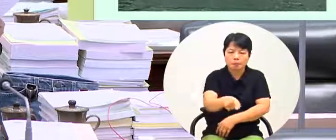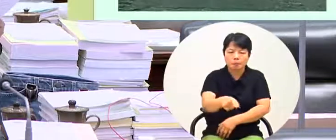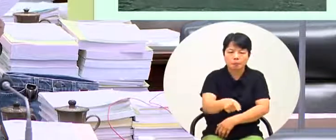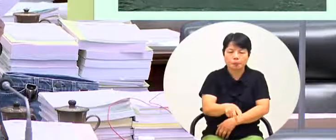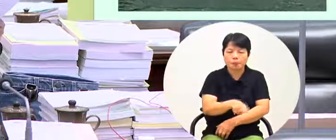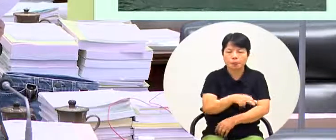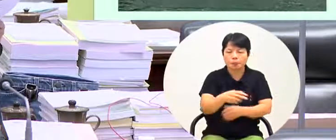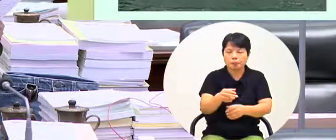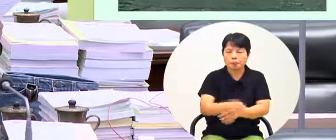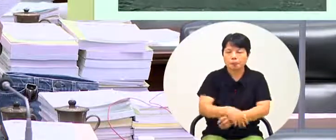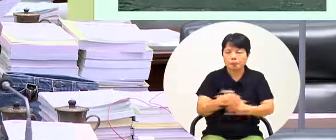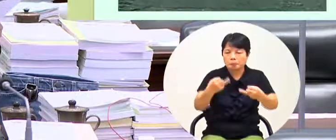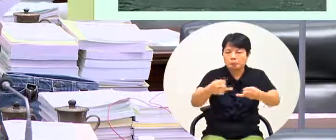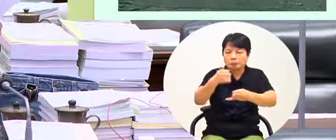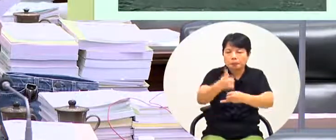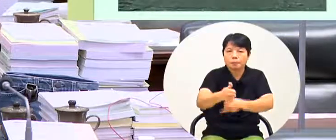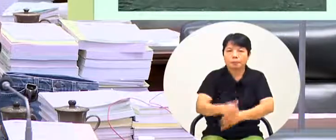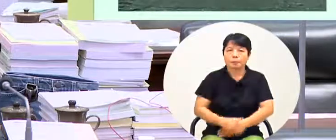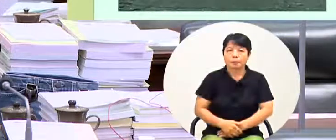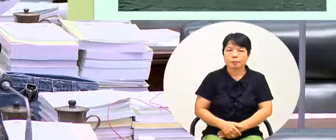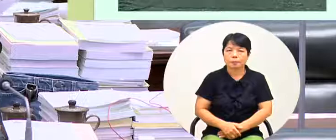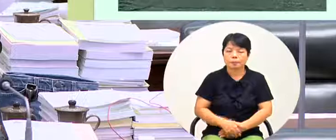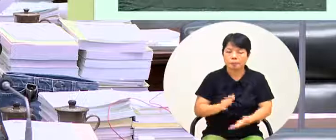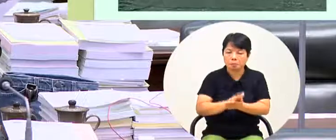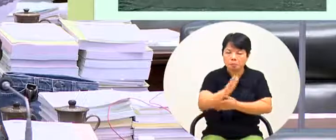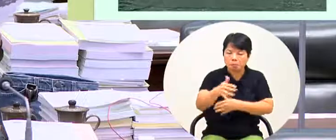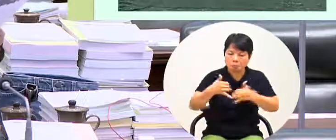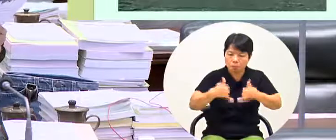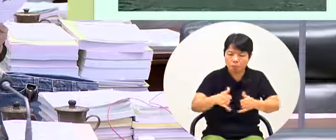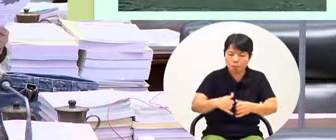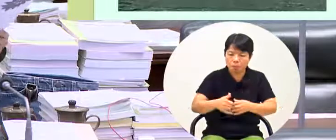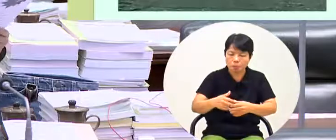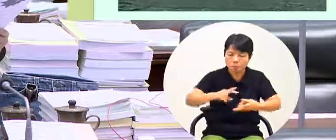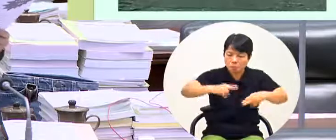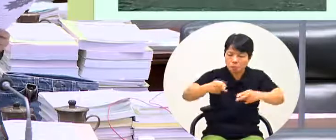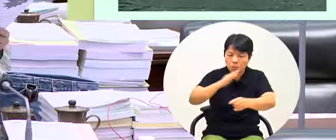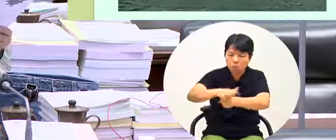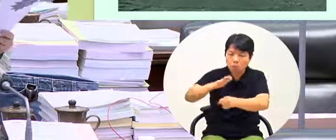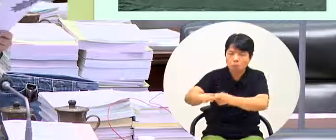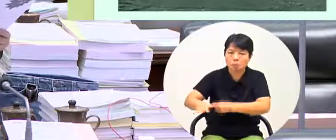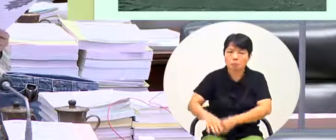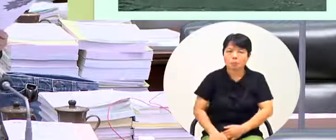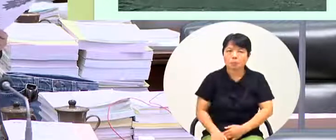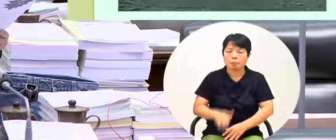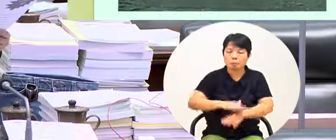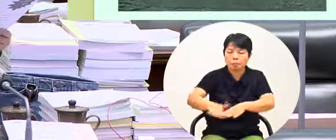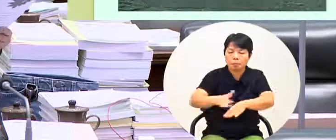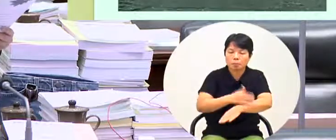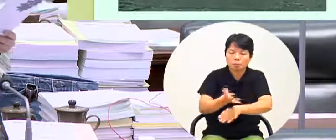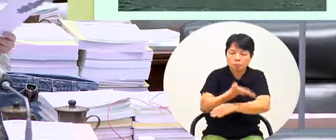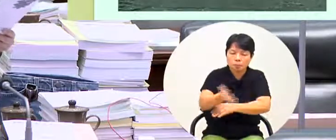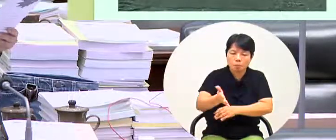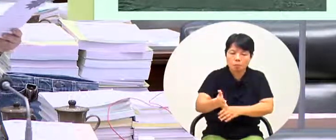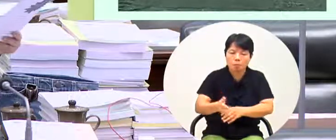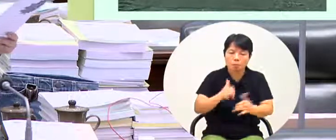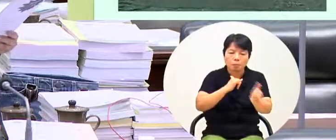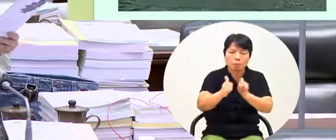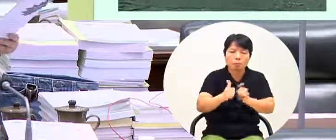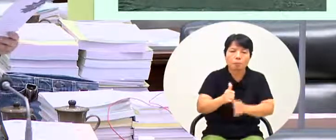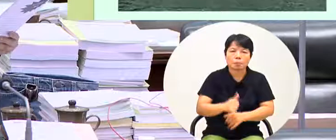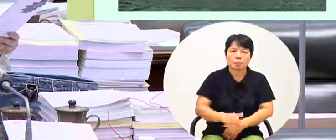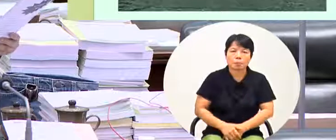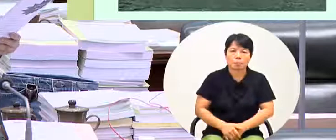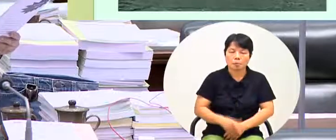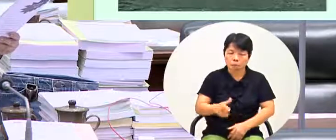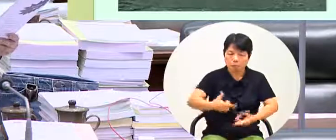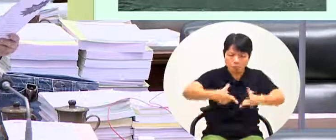后的这个道路的这个修补哦，是不是会让我们民众，今天局长也做一个答复说，以后我们在修补道路